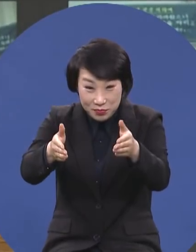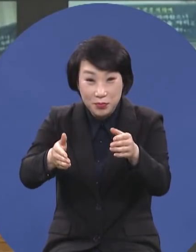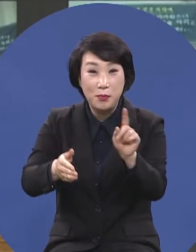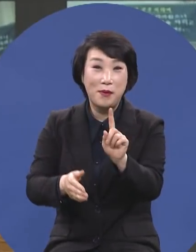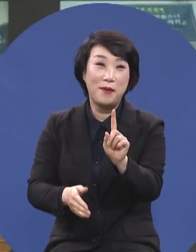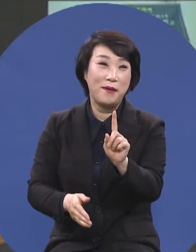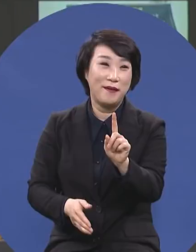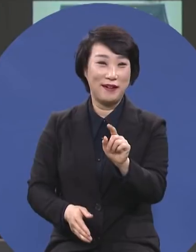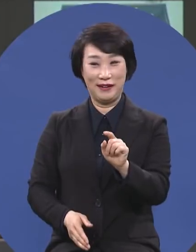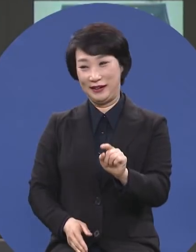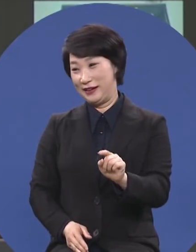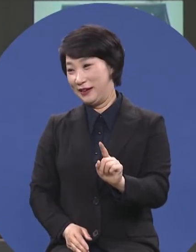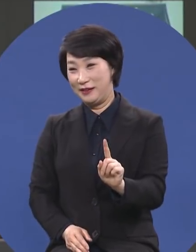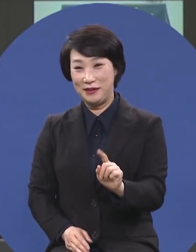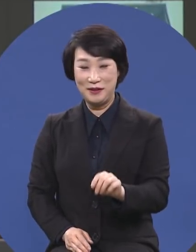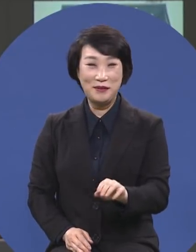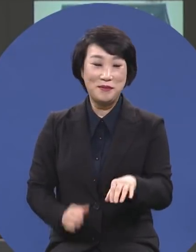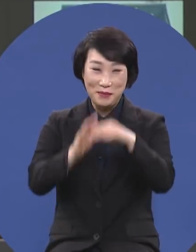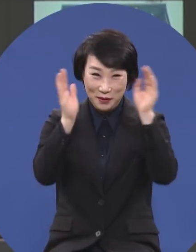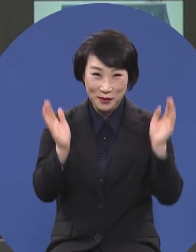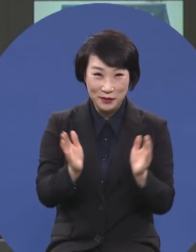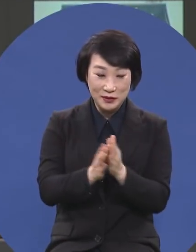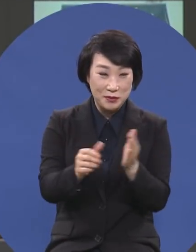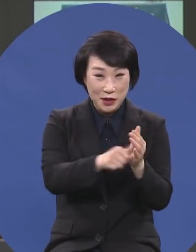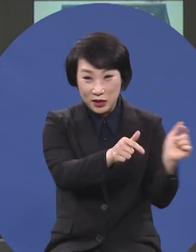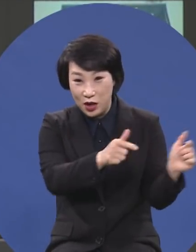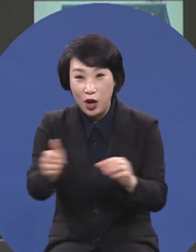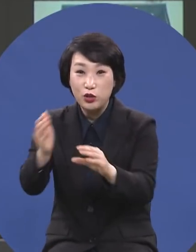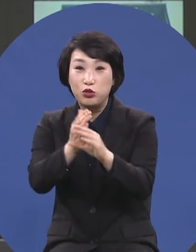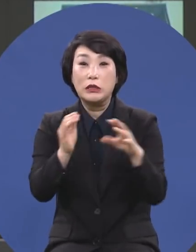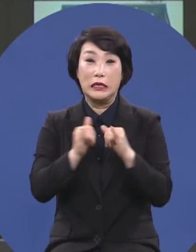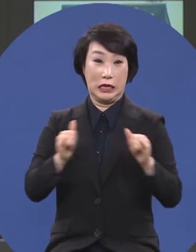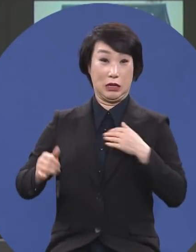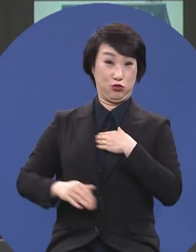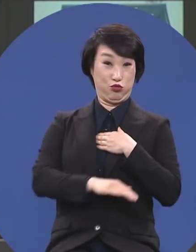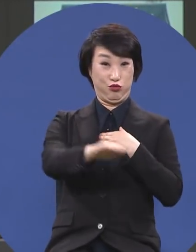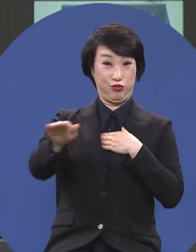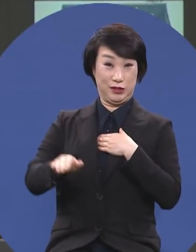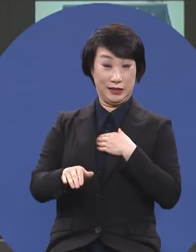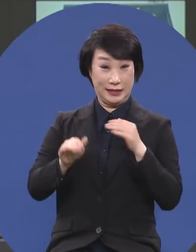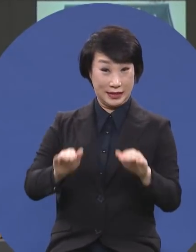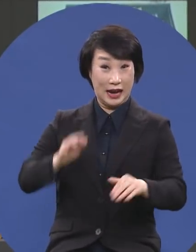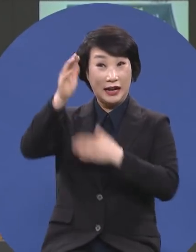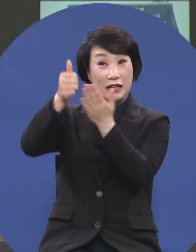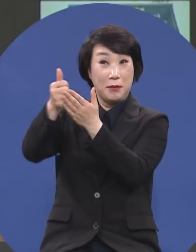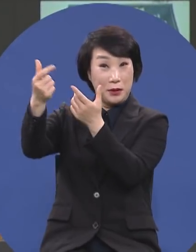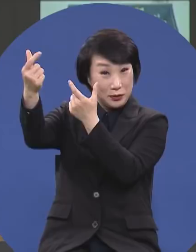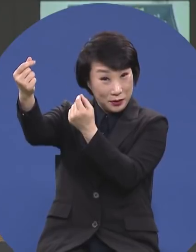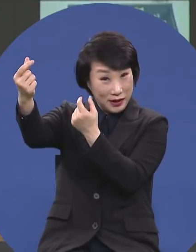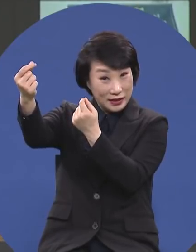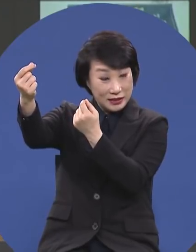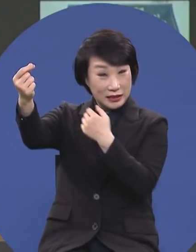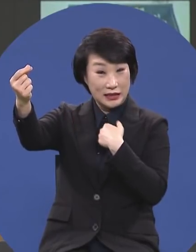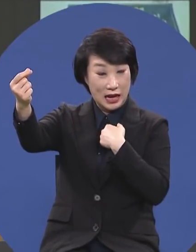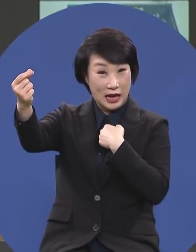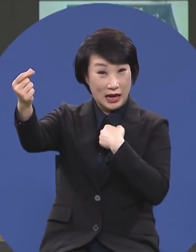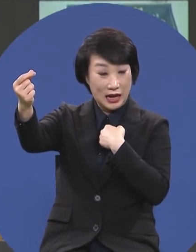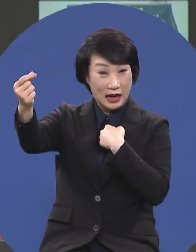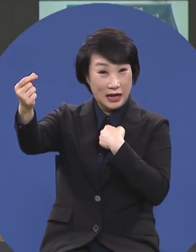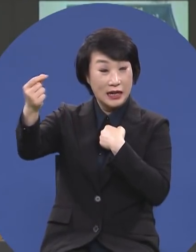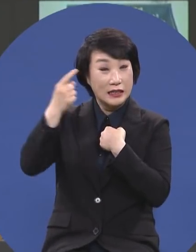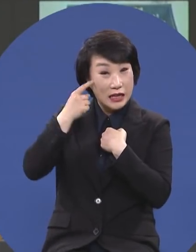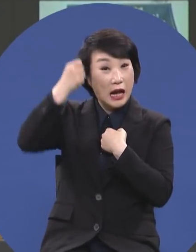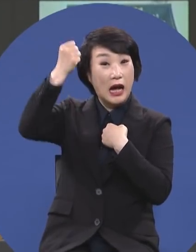집중된 것이 모든 피조물 중에 인간을 하나님처럼